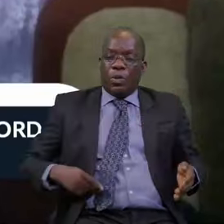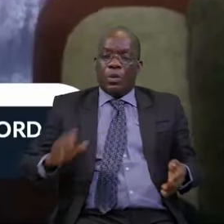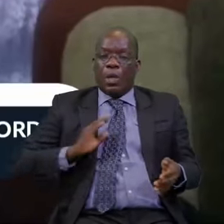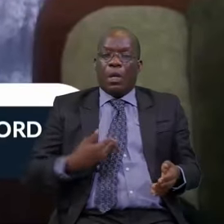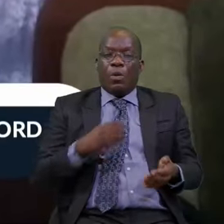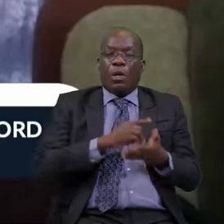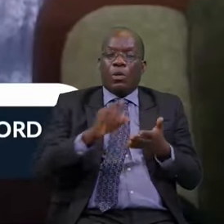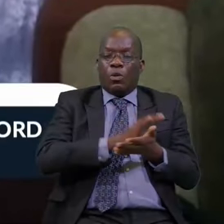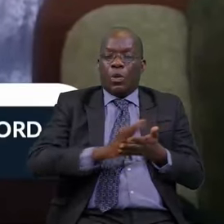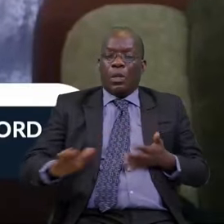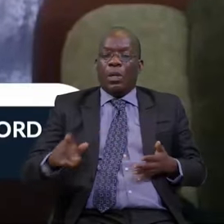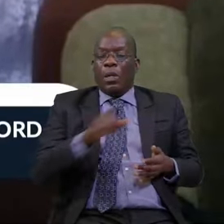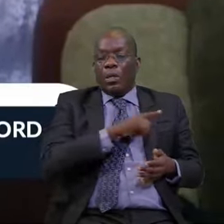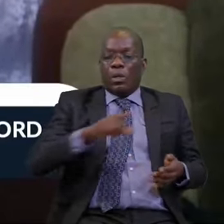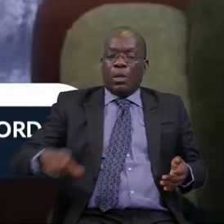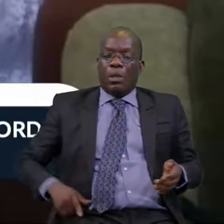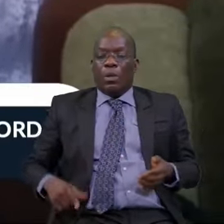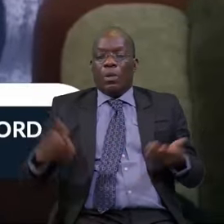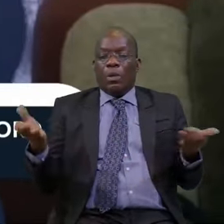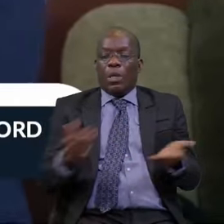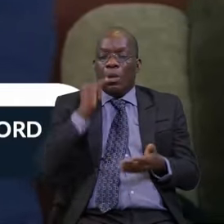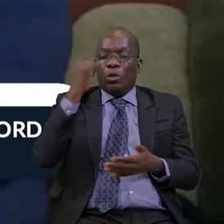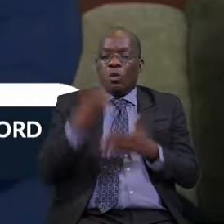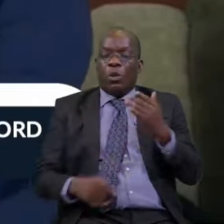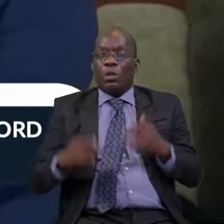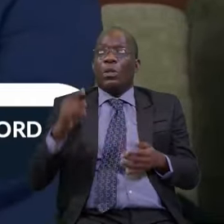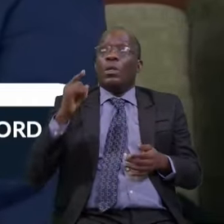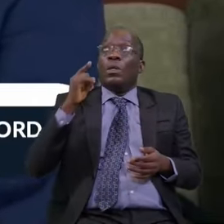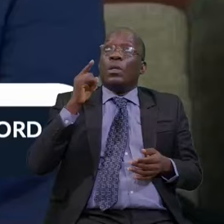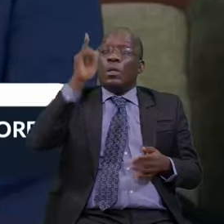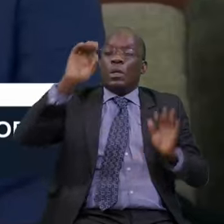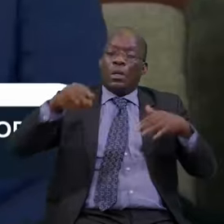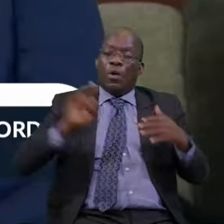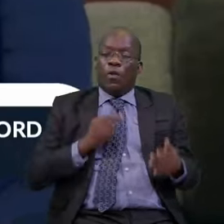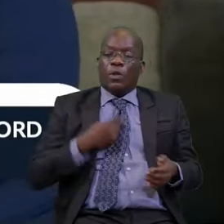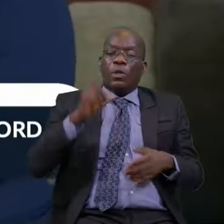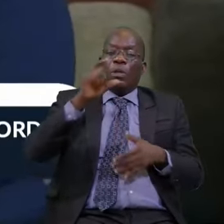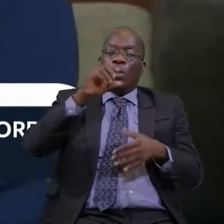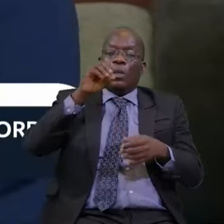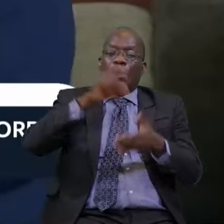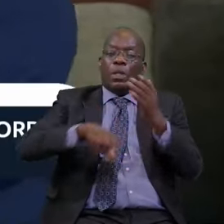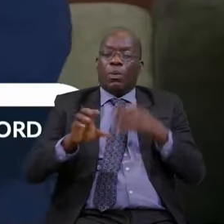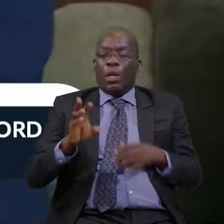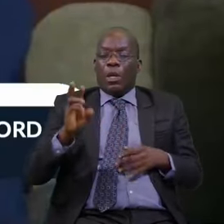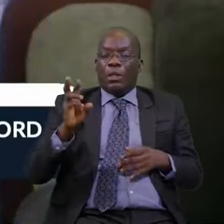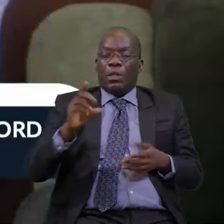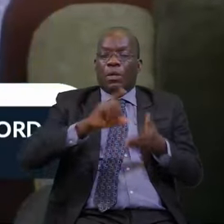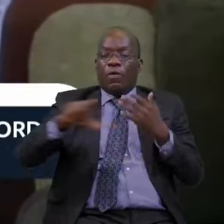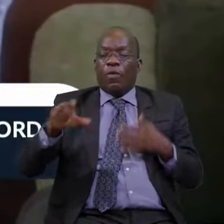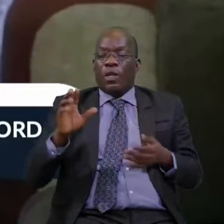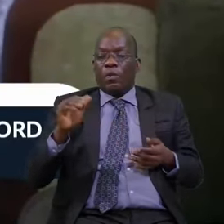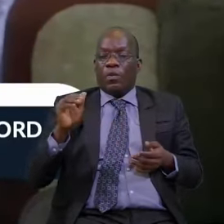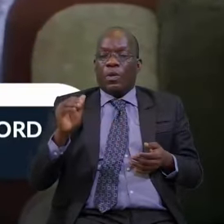notre Seigneur surnaturel. Voyez ce qu'il nous dit en Marc 16, verset 15. Marc